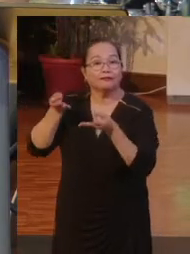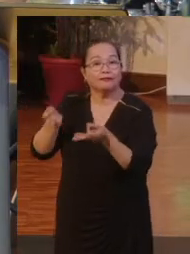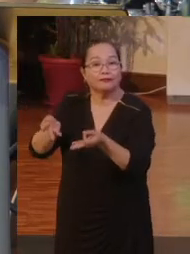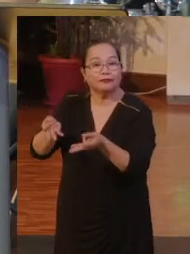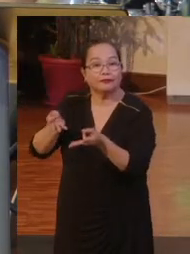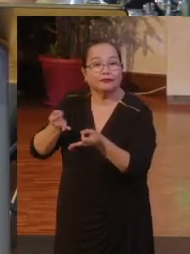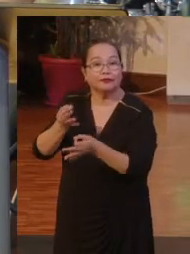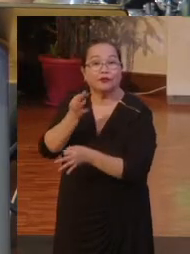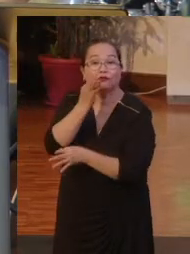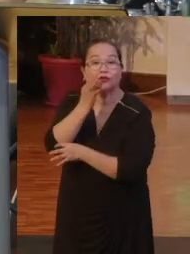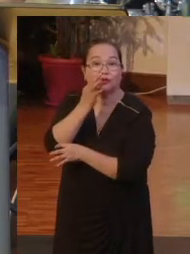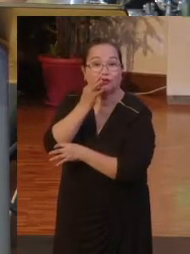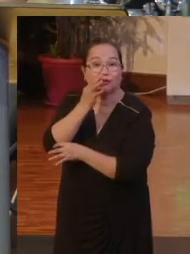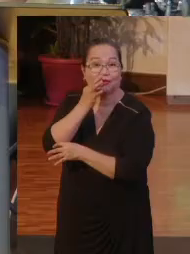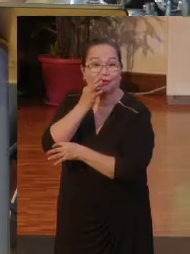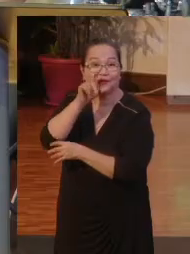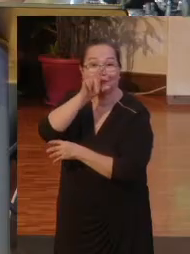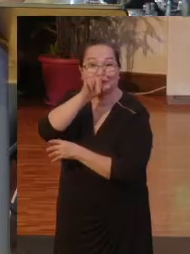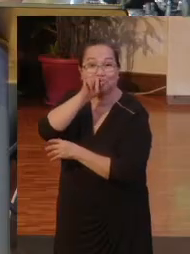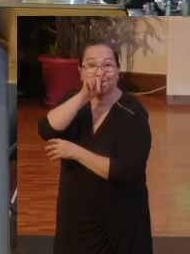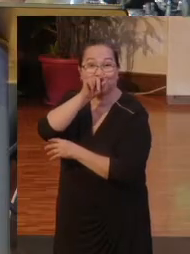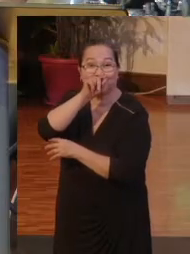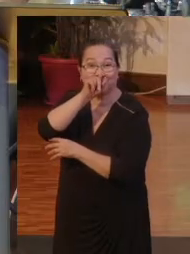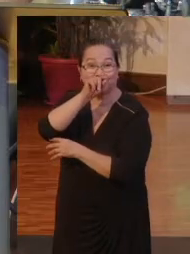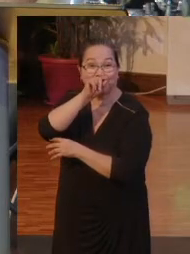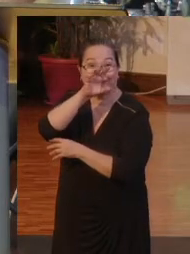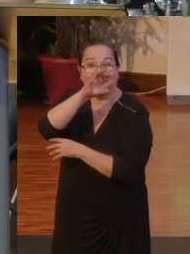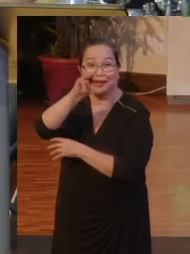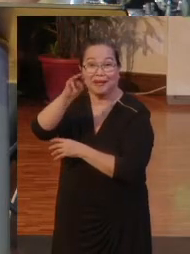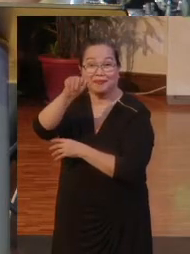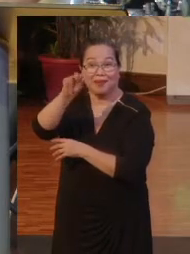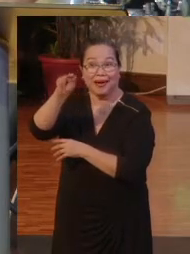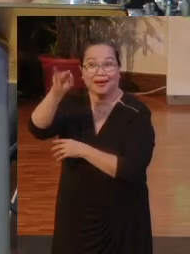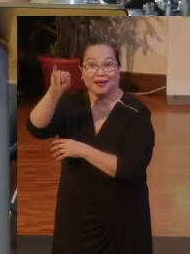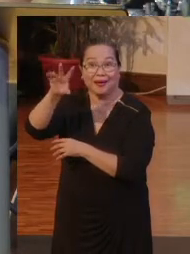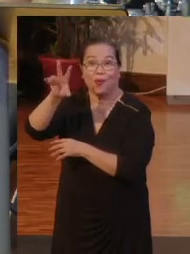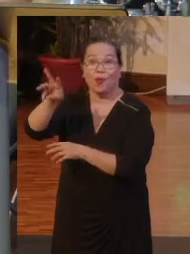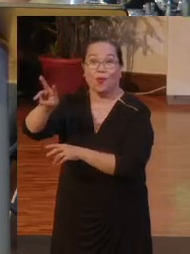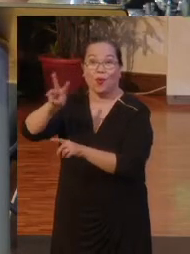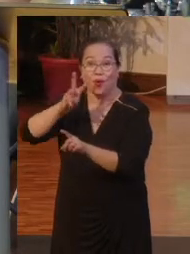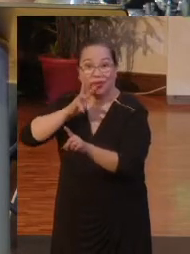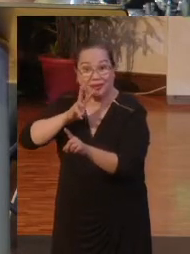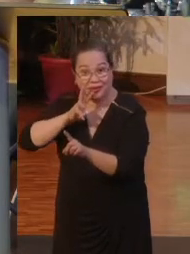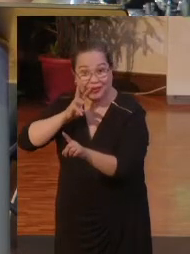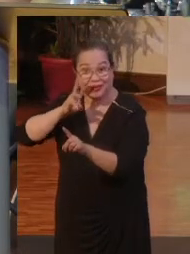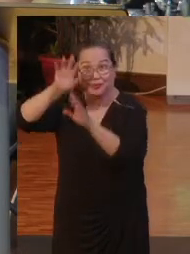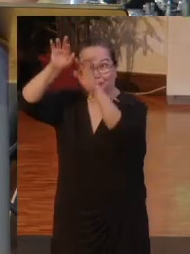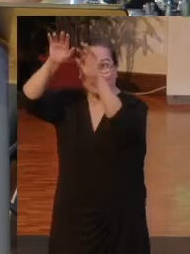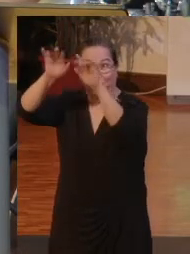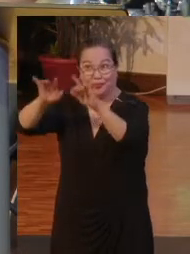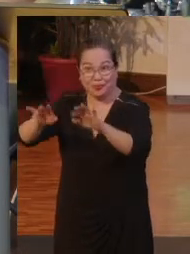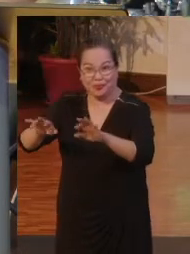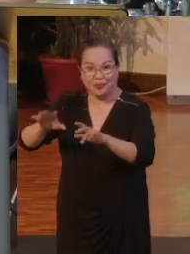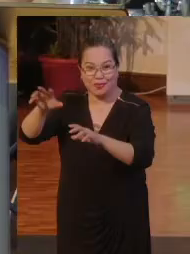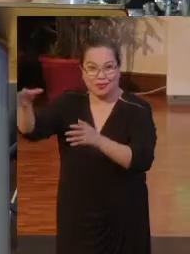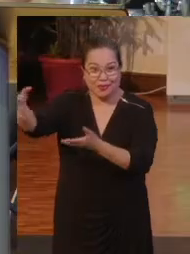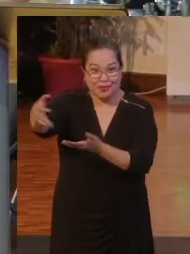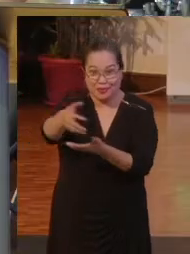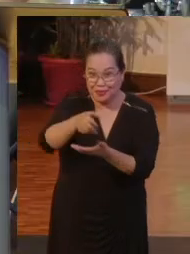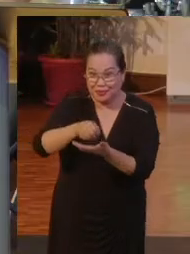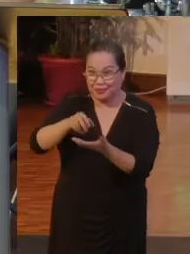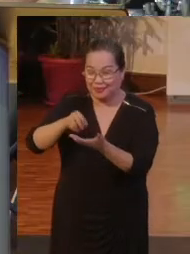Sa ilang, binigyan sila ng tubig ng Diyos. At kanyang paulit-ulit